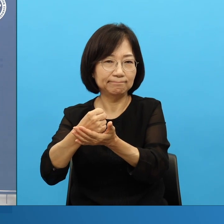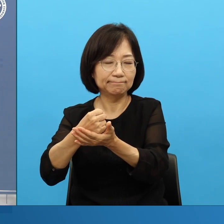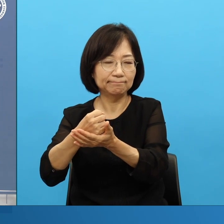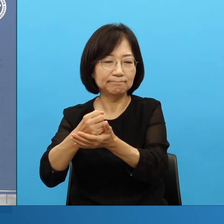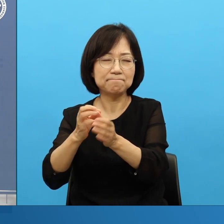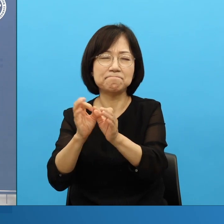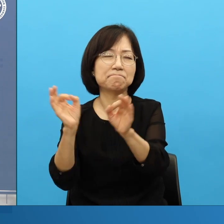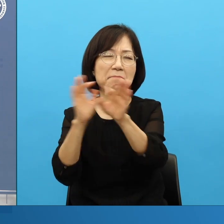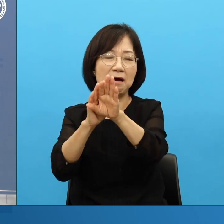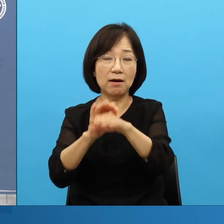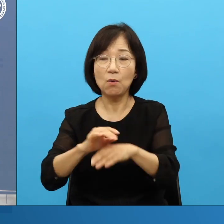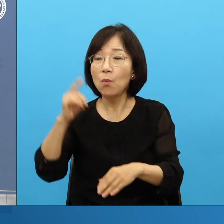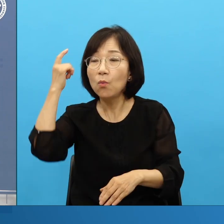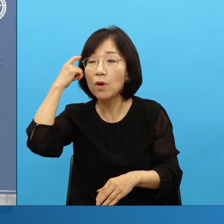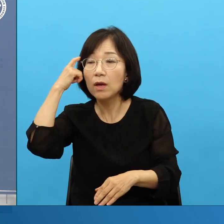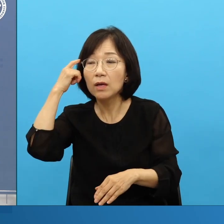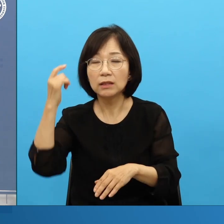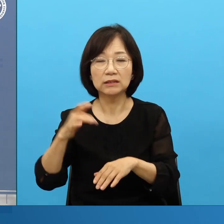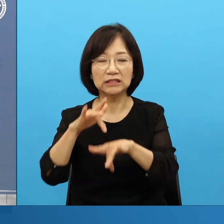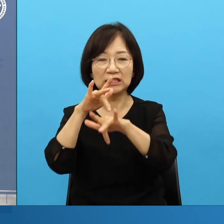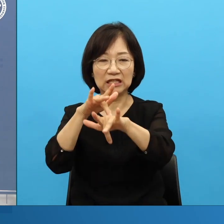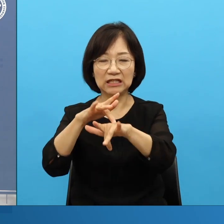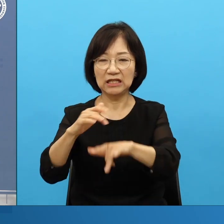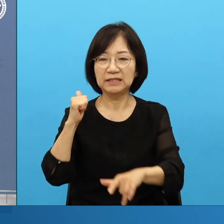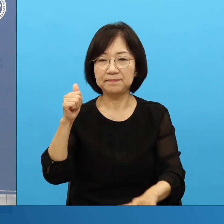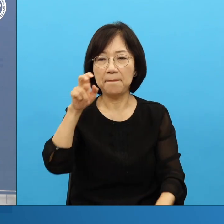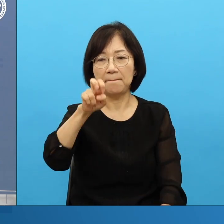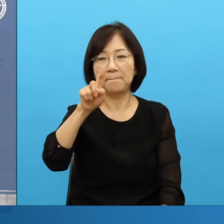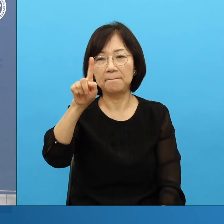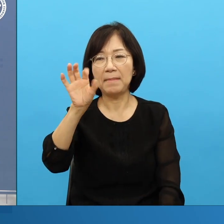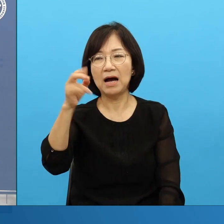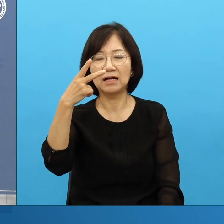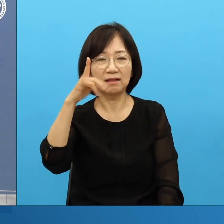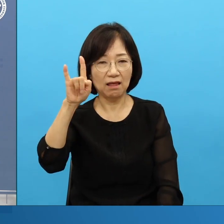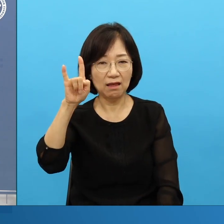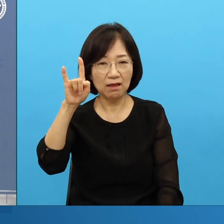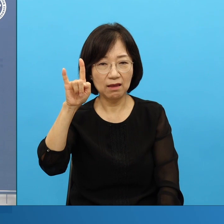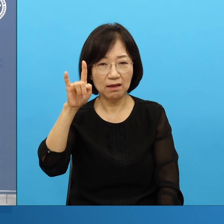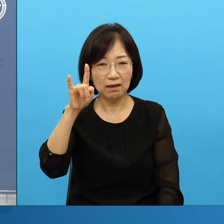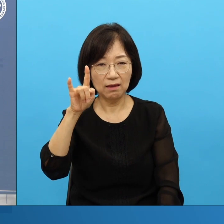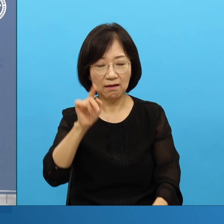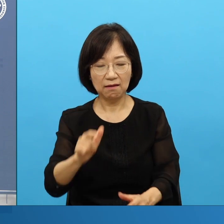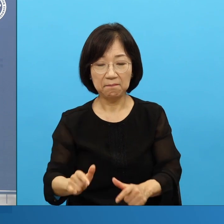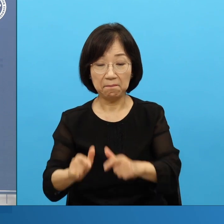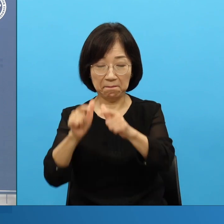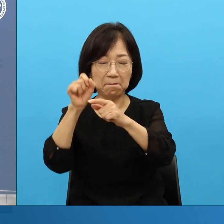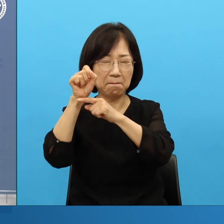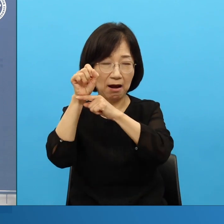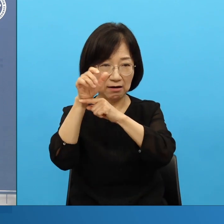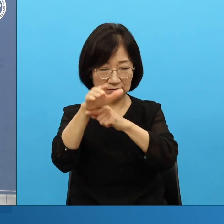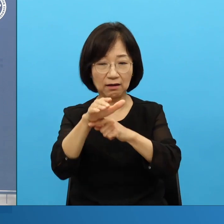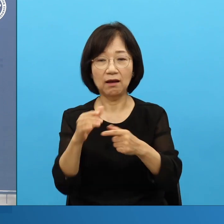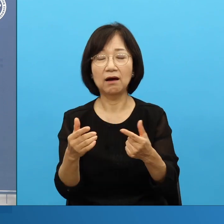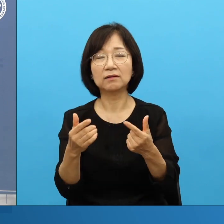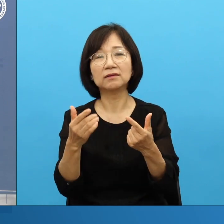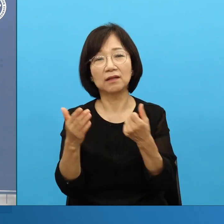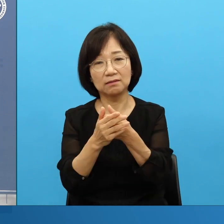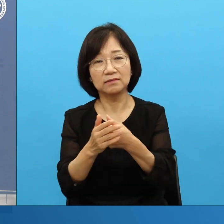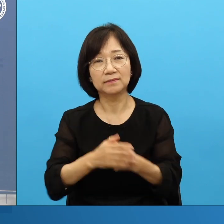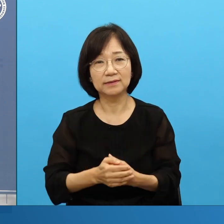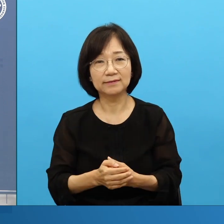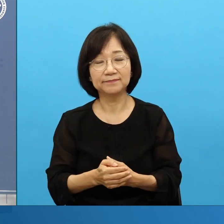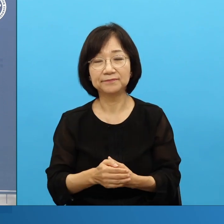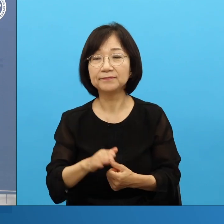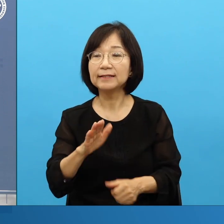사단의 망대가 될 수 있어요. Why? Because those all can become the bar. 잘 들으면 답이 되는 겁니다. 그렇죠? If you listen to this carefully, it 여러분이 becomes an 정말 answer to 문제가 you. 왔을